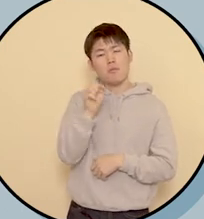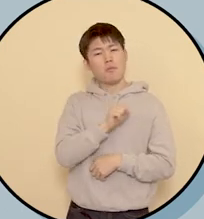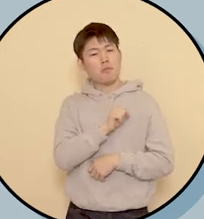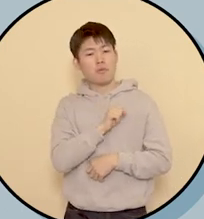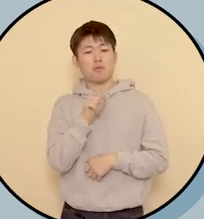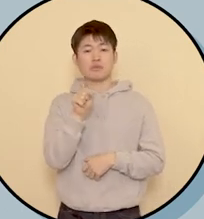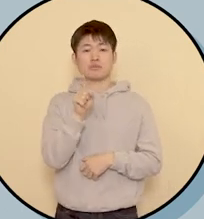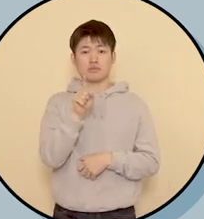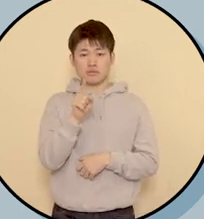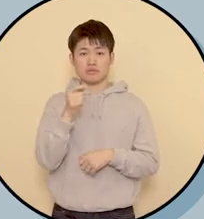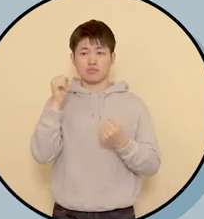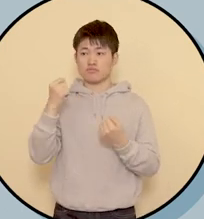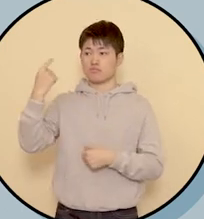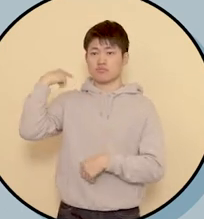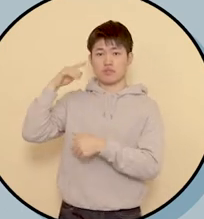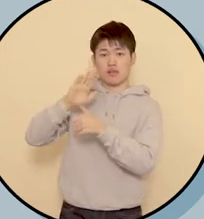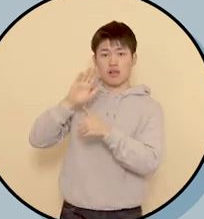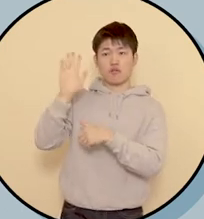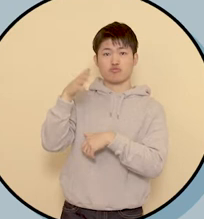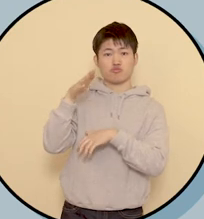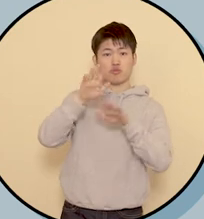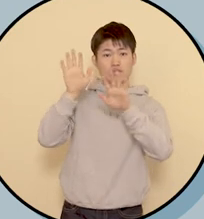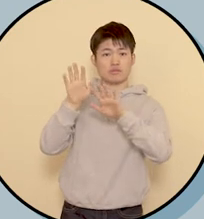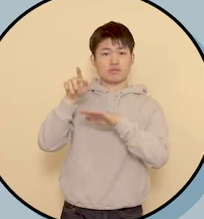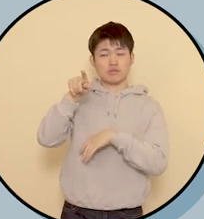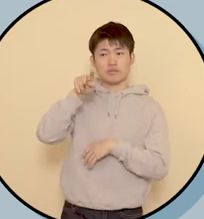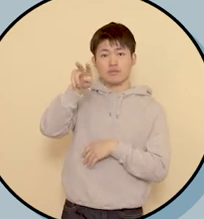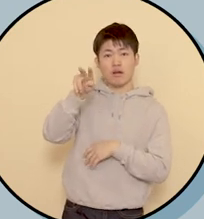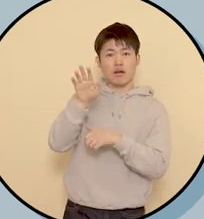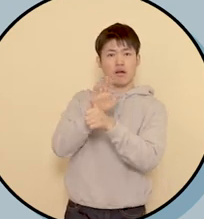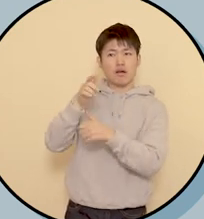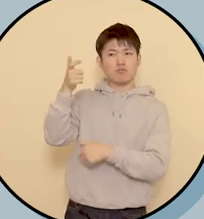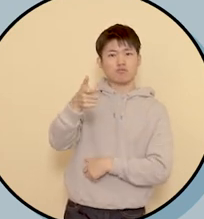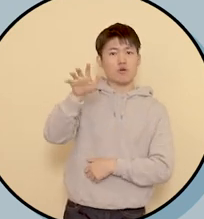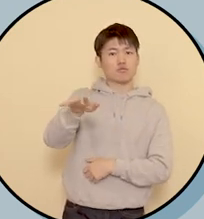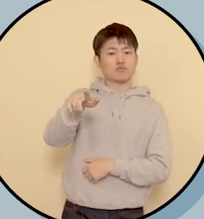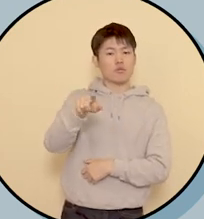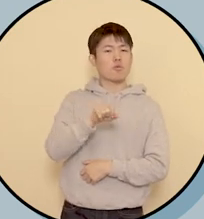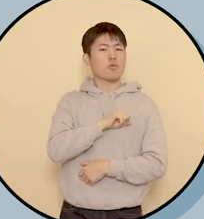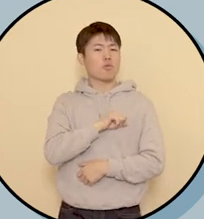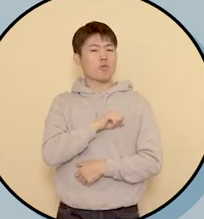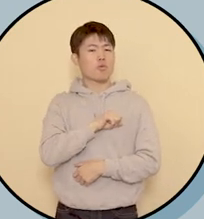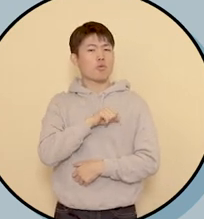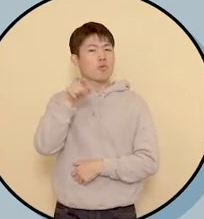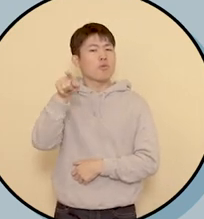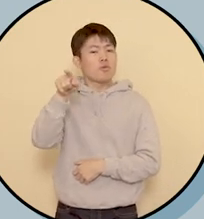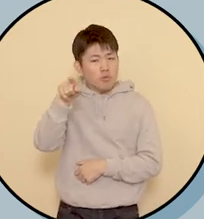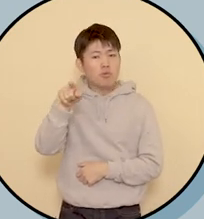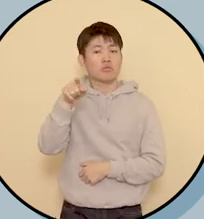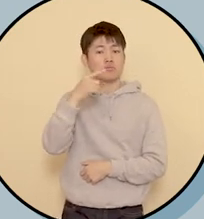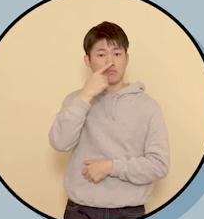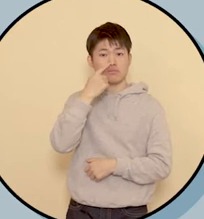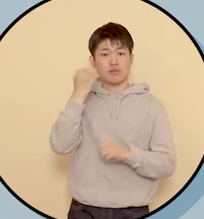面白い演劇っていうのは、そういう風景をちゃんと背景を持ってたりとか、ちゃんと風景を見ている状